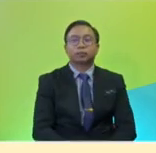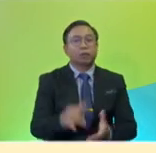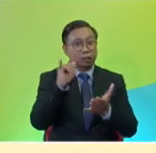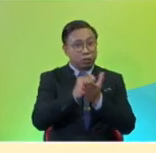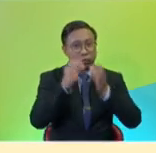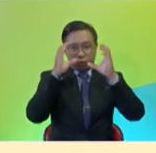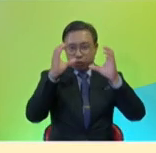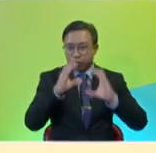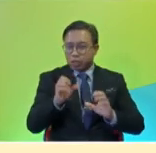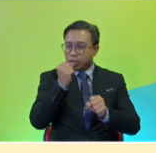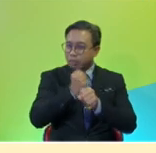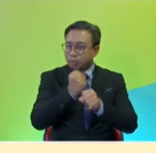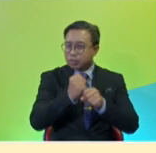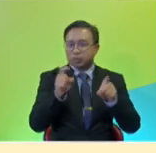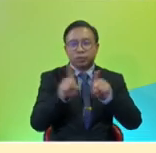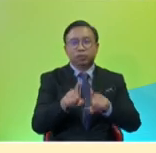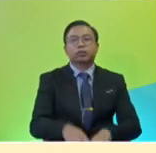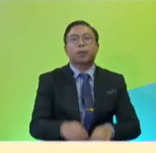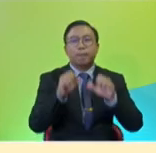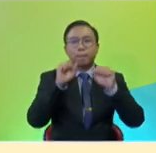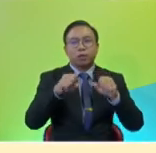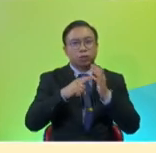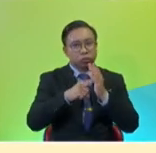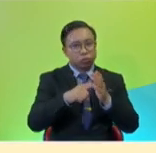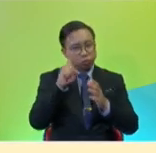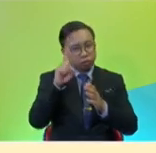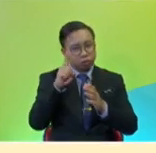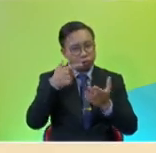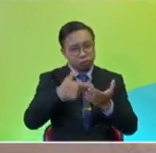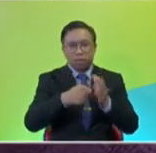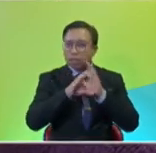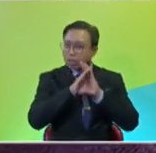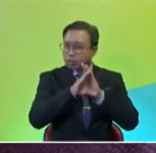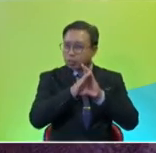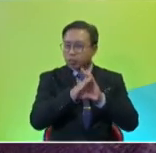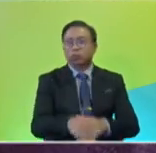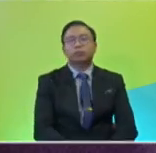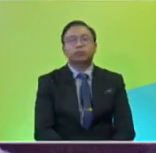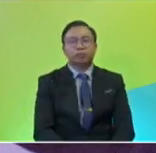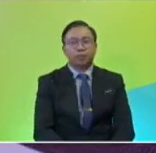cara bekerjasama. Bolehlah tunjuk satu lagi contoh. Satu lagi, Ibu. Satu lagi contoh.